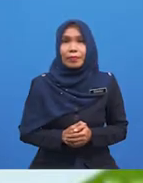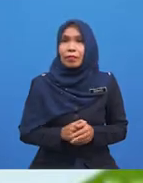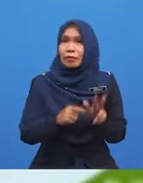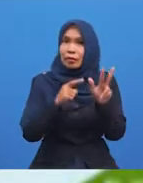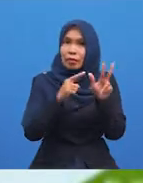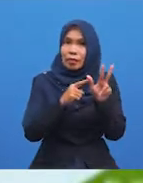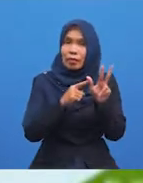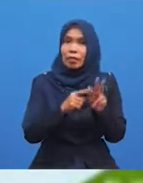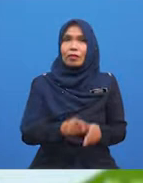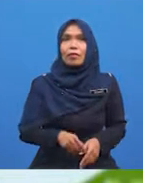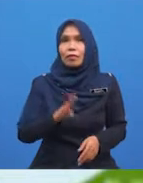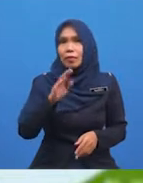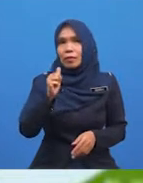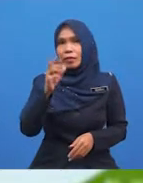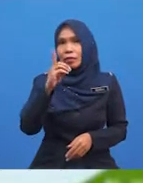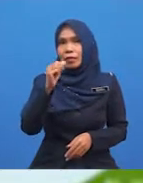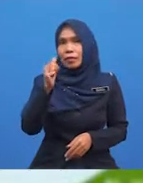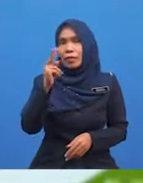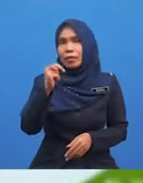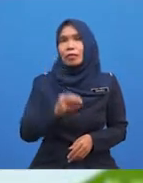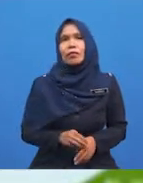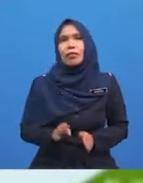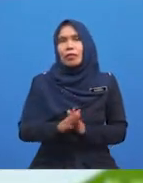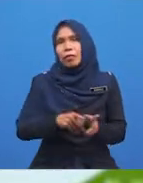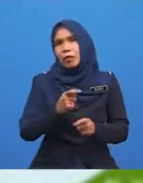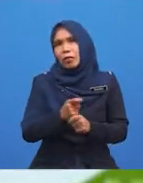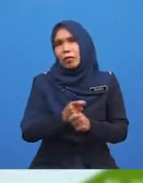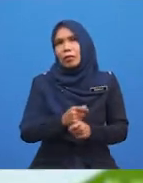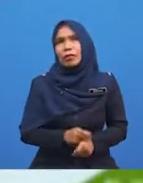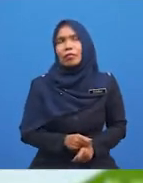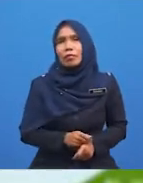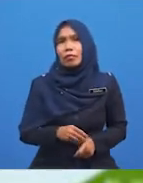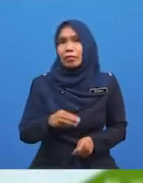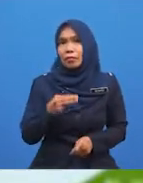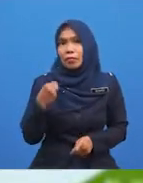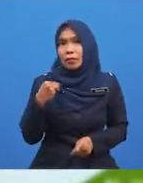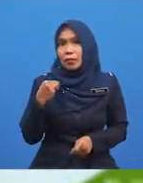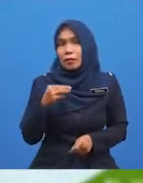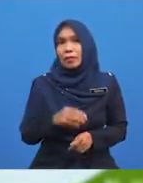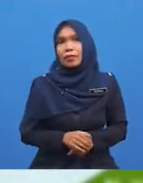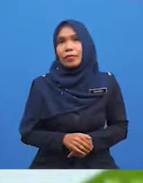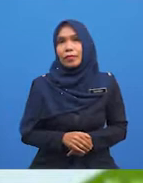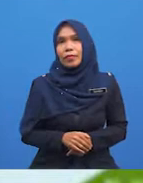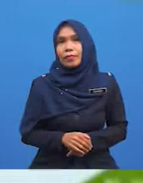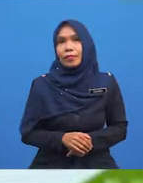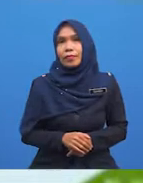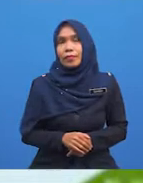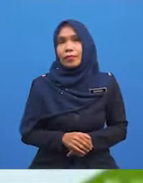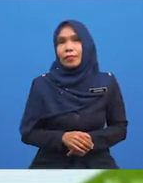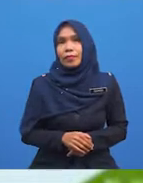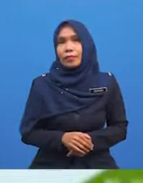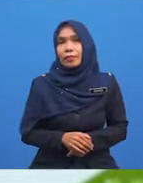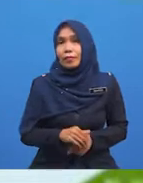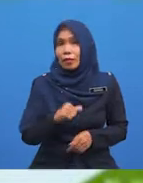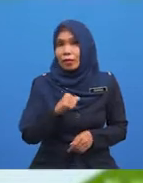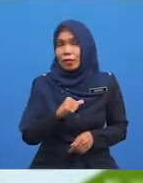Ketiga-tiga badan ini melaksanakan peranan dan tugas masing-masing tanpa berlaku pertindihan